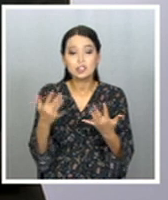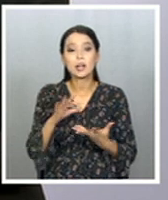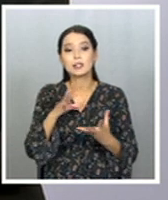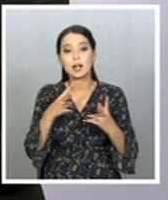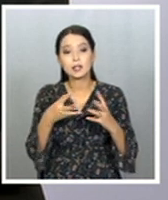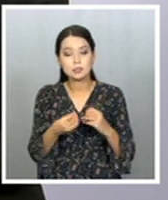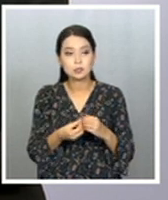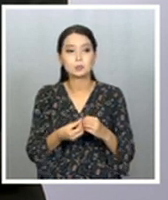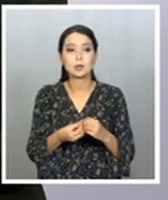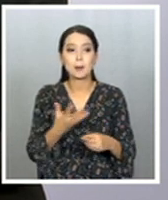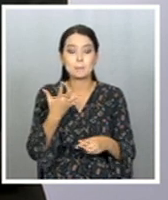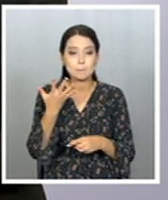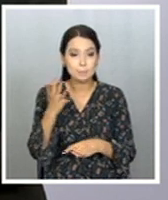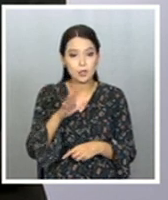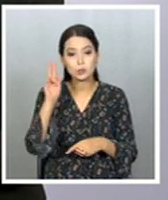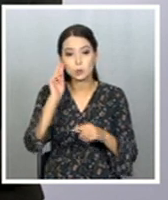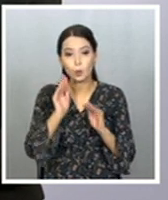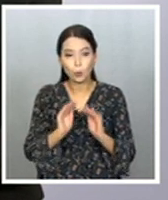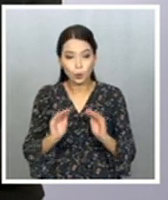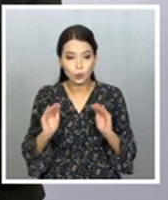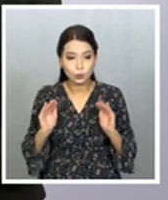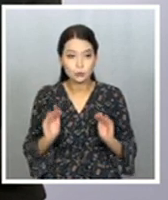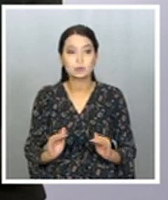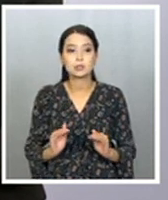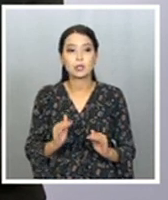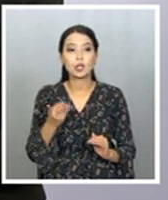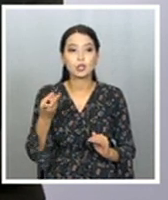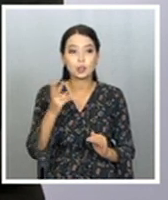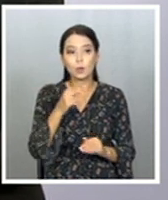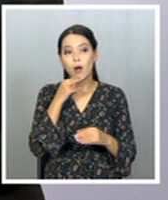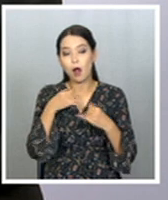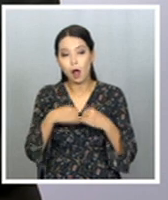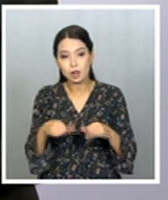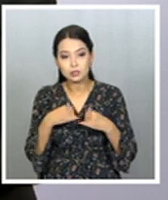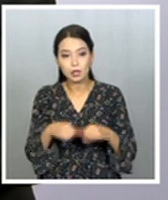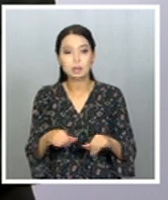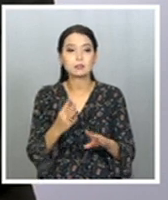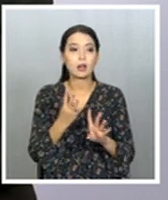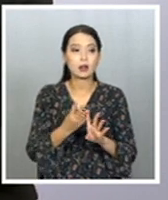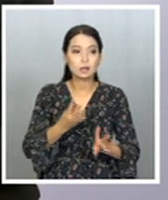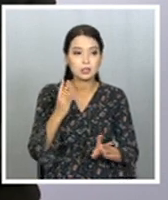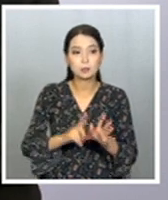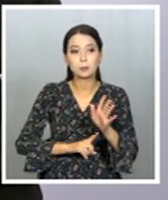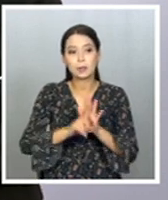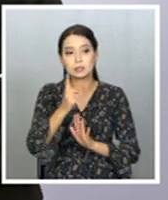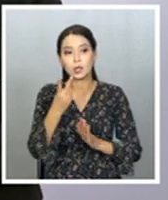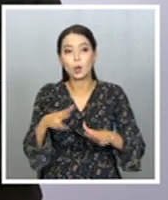5 оқушының екеуі асханада кезектің бастапқы 2 орнында тұра алады